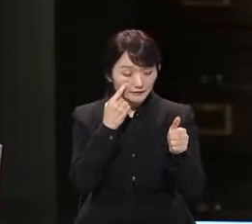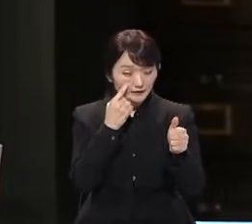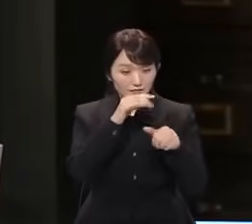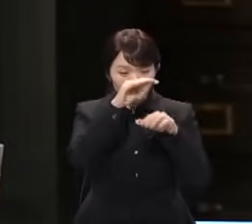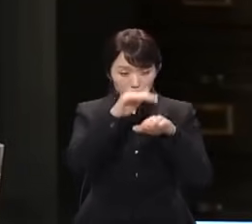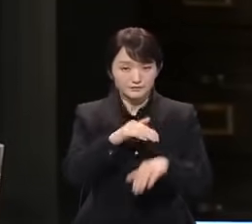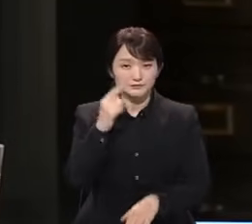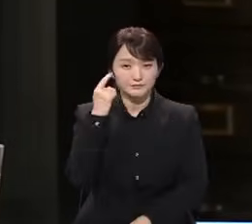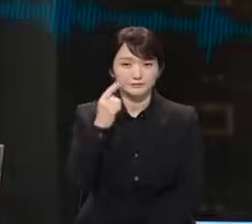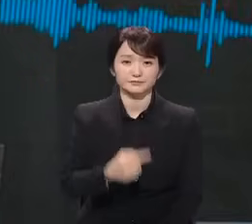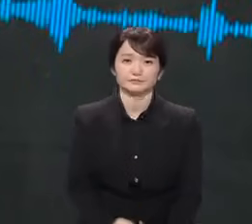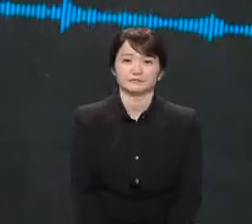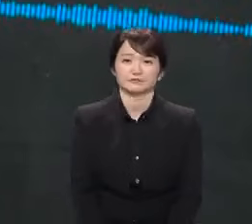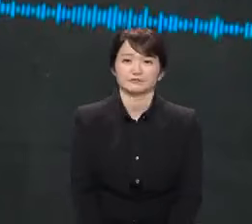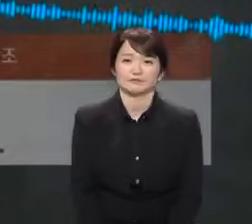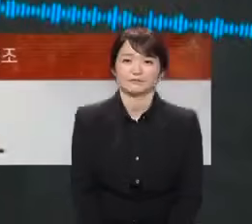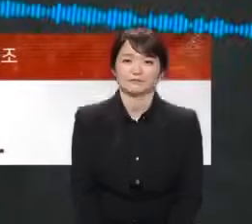들어보시죠.